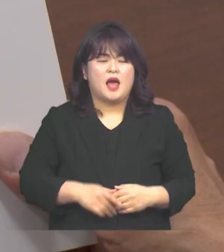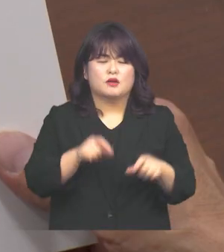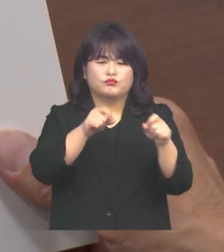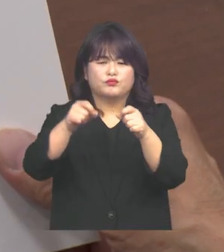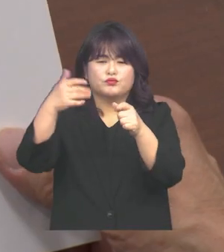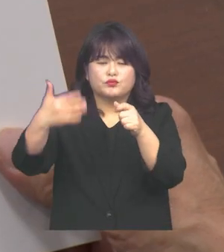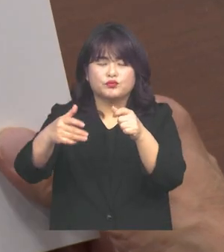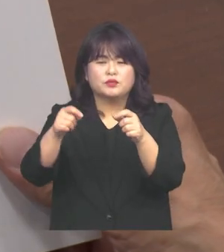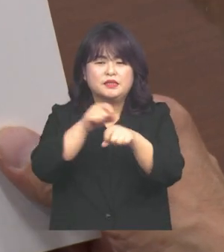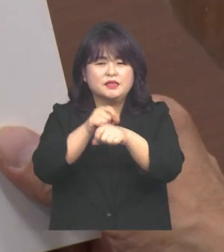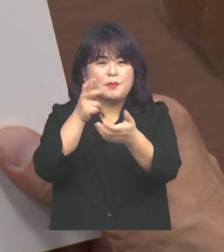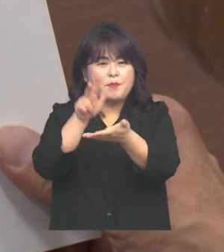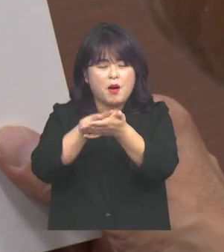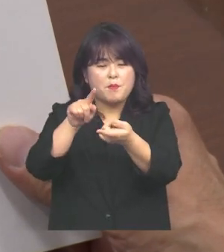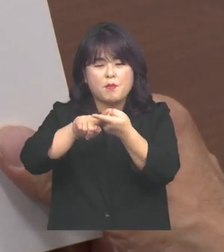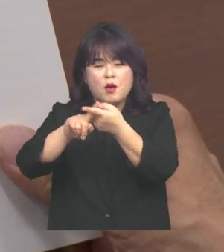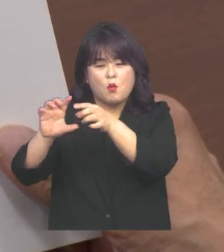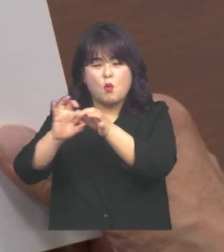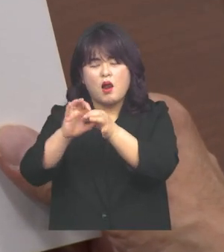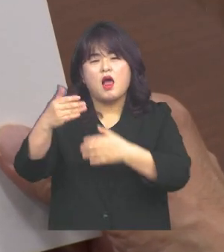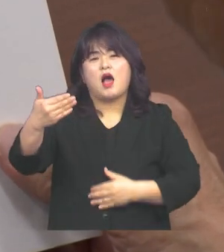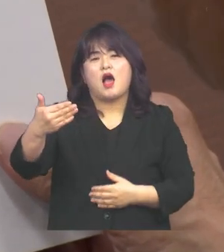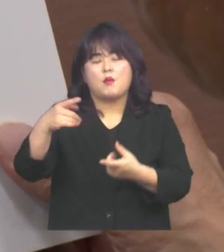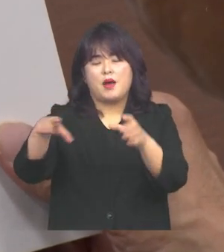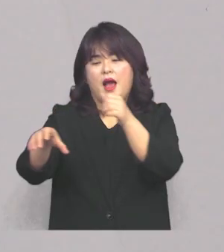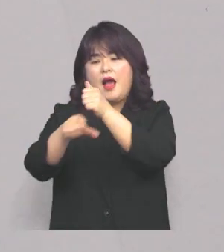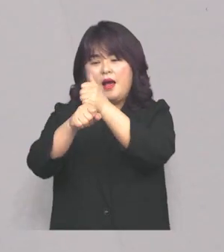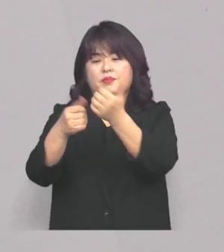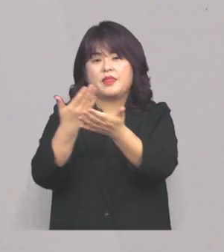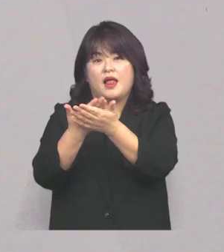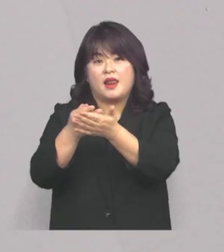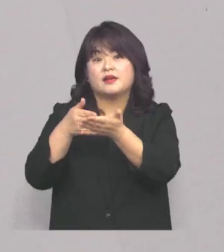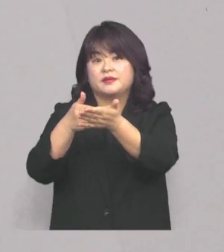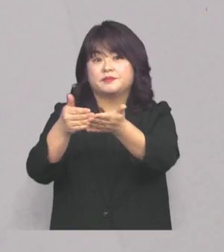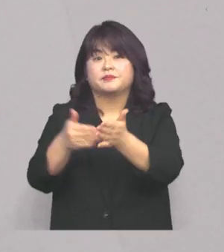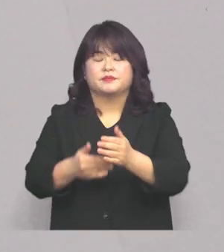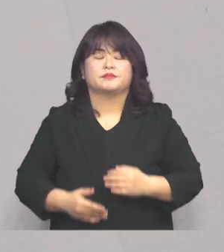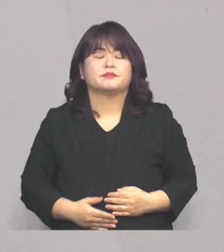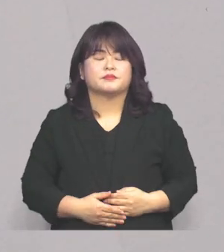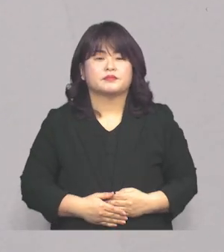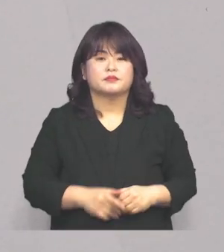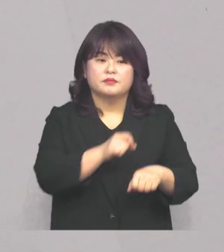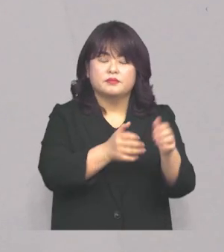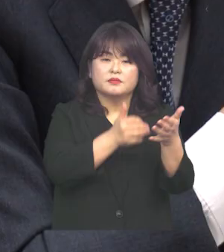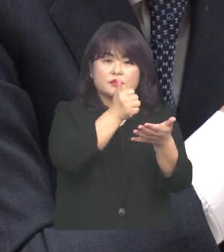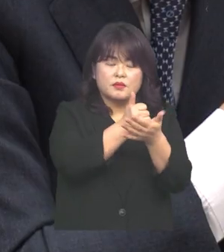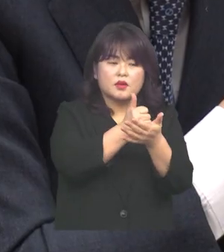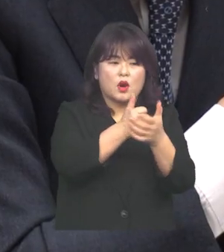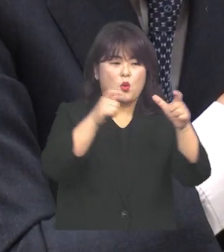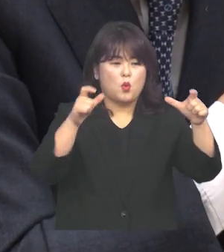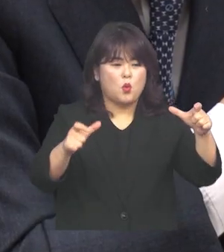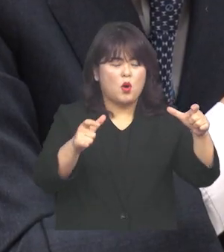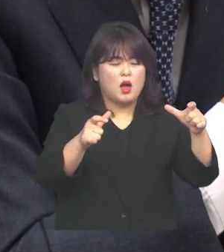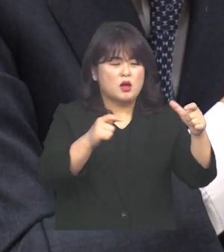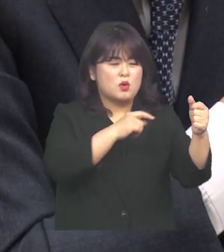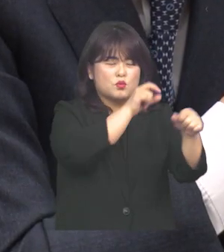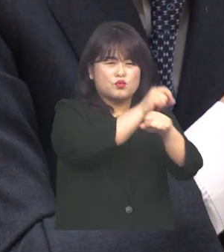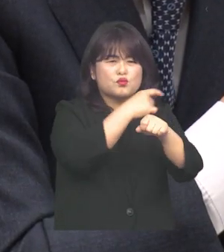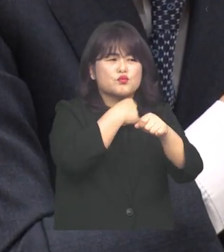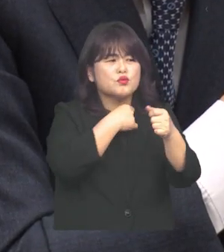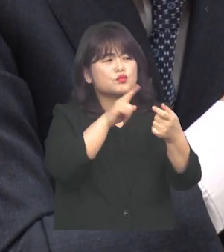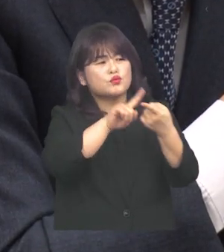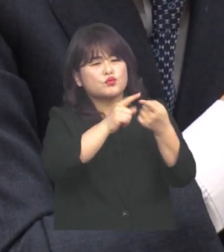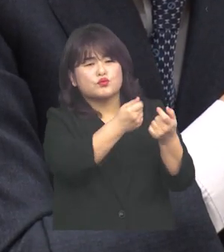행안위에 계류 중인 특례시 관련 법안 9건의 조속한 병합 심사도 요청했습니다. 이 시장은 광역시급 행정